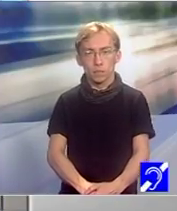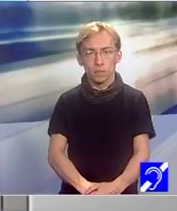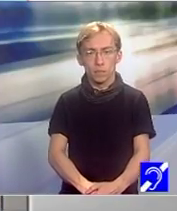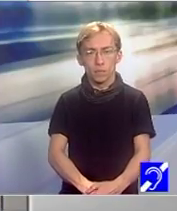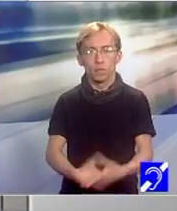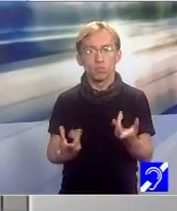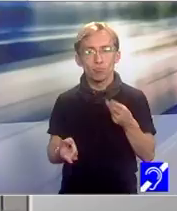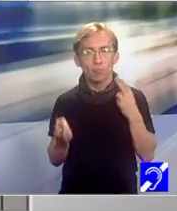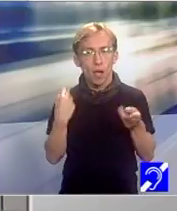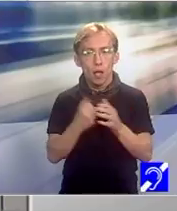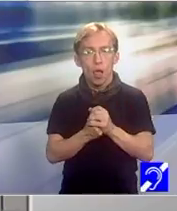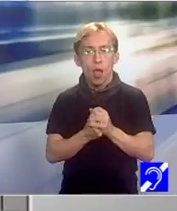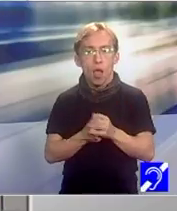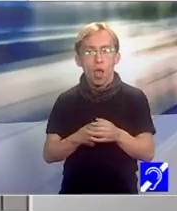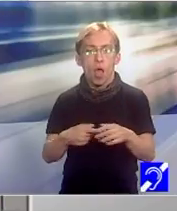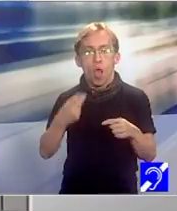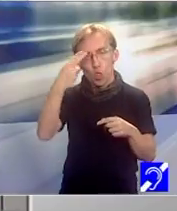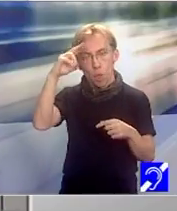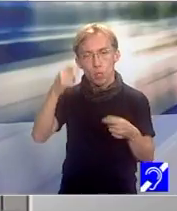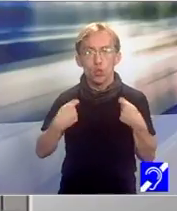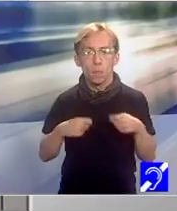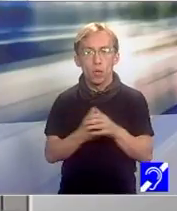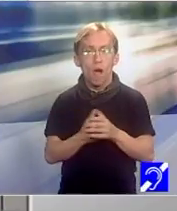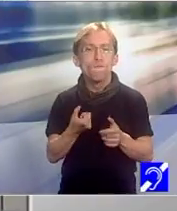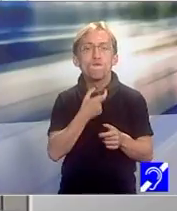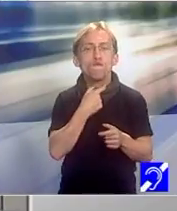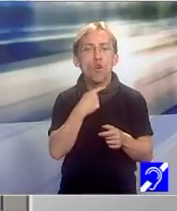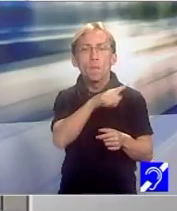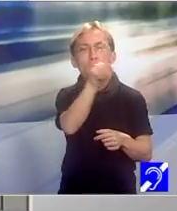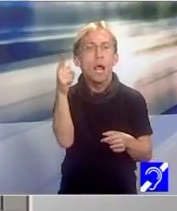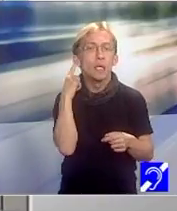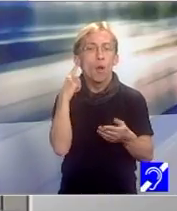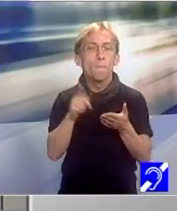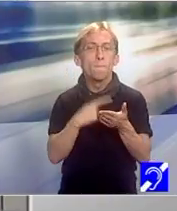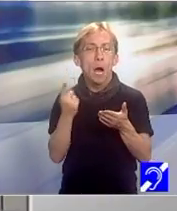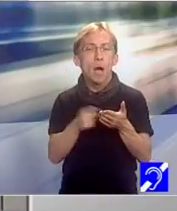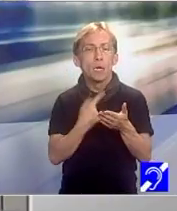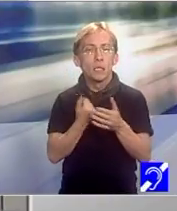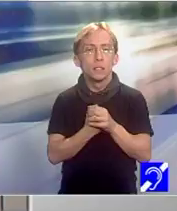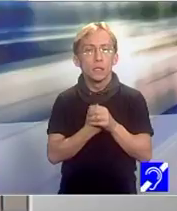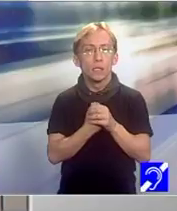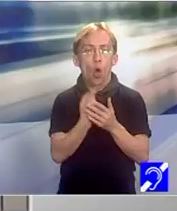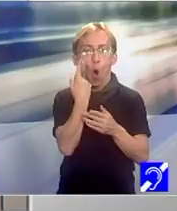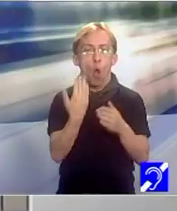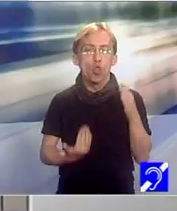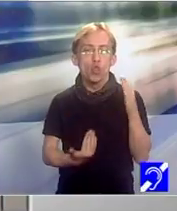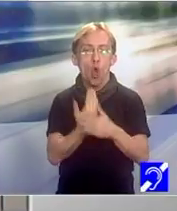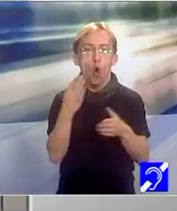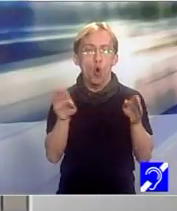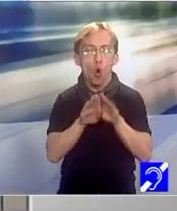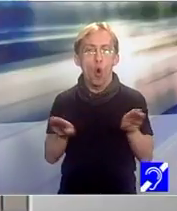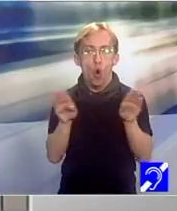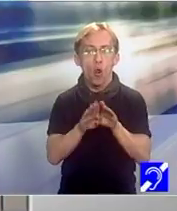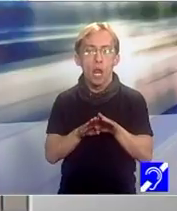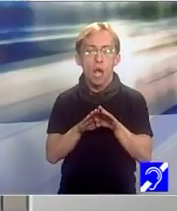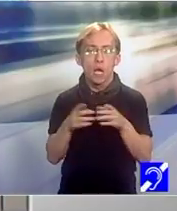Am revenit în platou, doamnelor, domnilor, vreau să vă spun că vocea pe care ați auzit-o pe acest material aparține Andrei Noghia, este o noua noastră colegă, s-a alăturat echipei